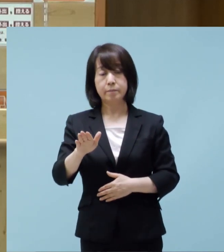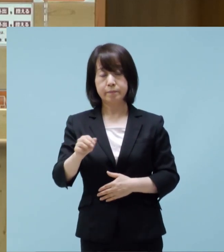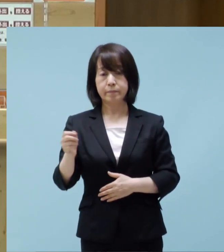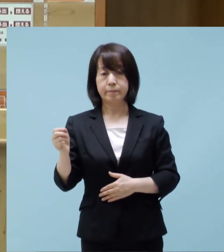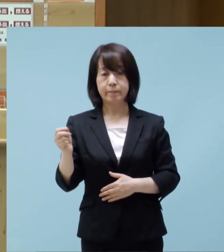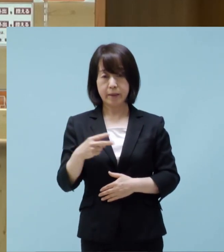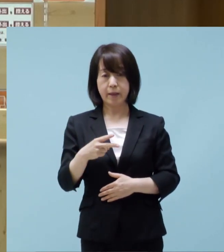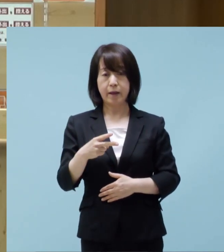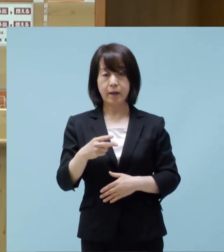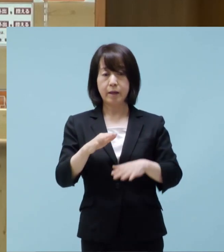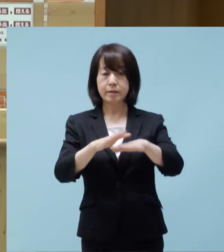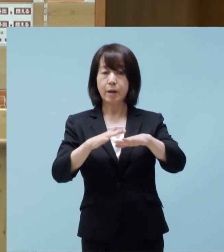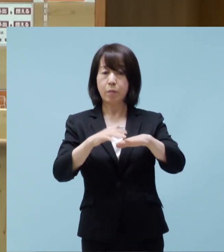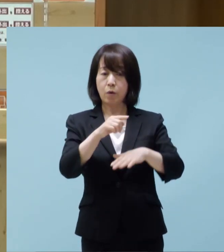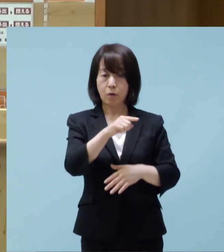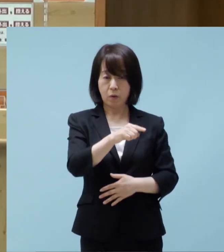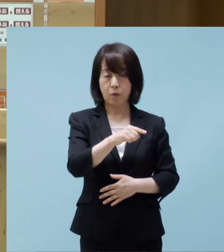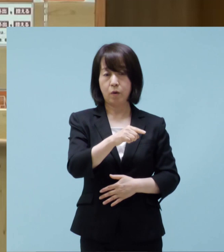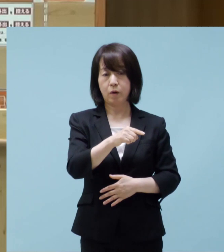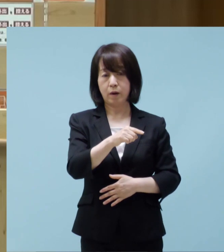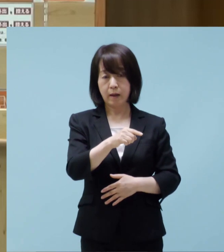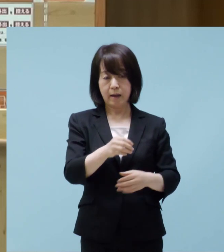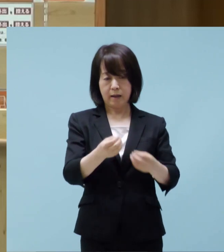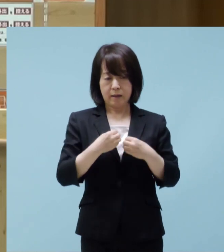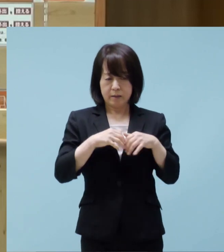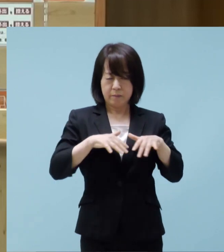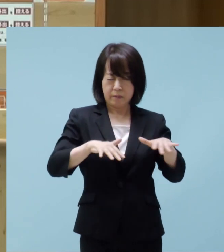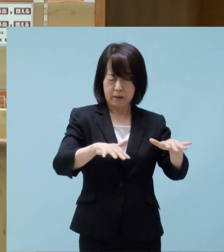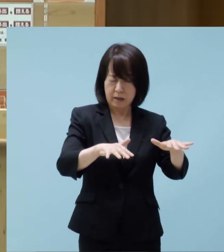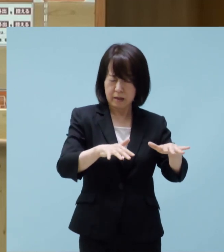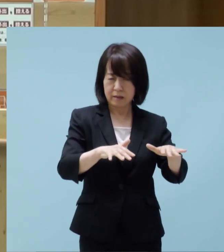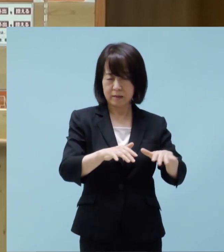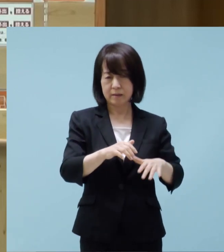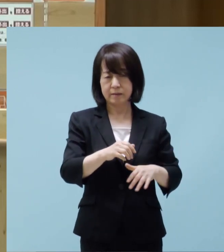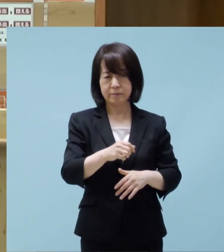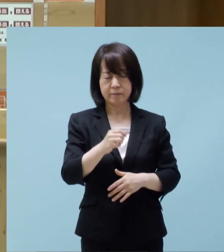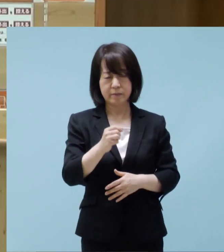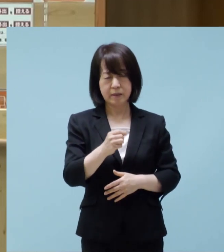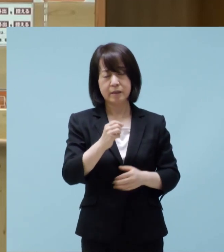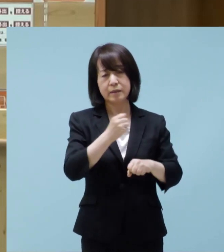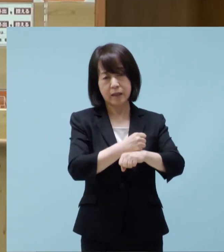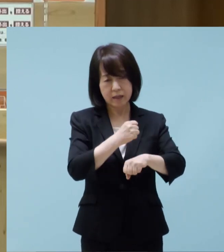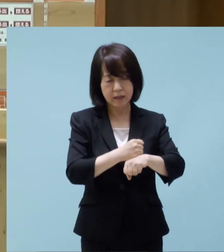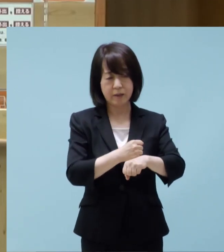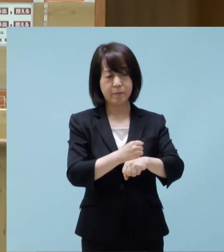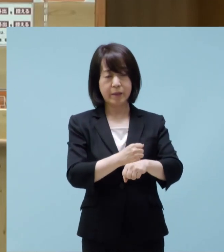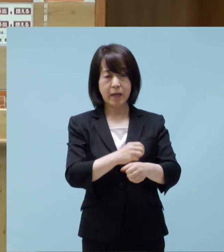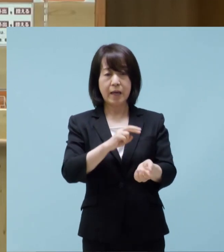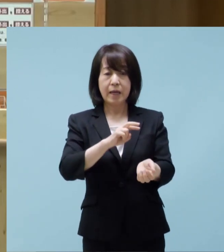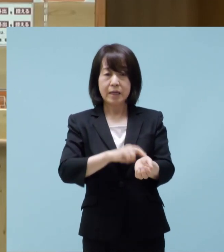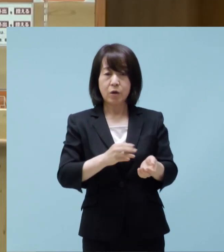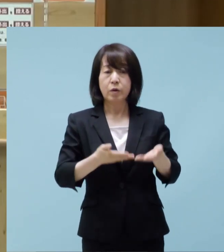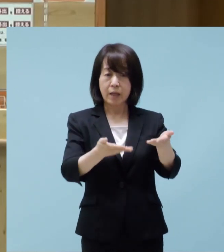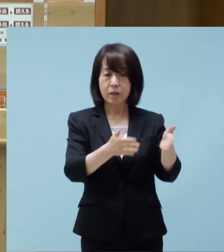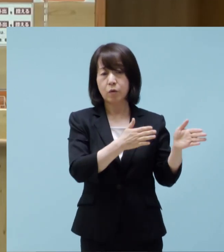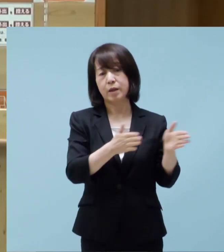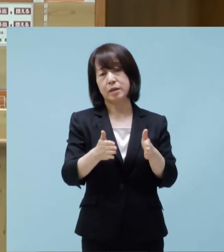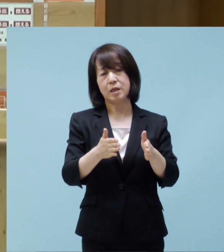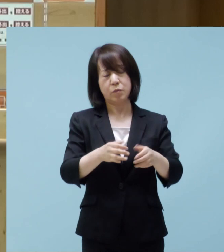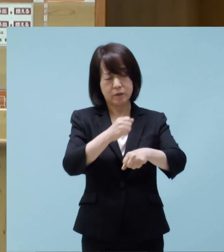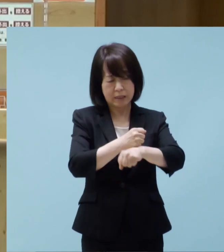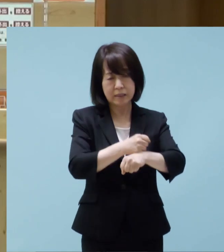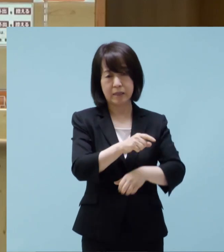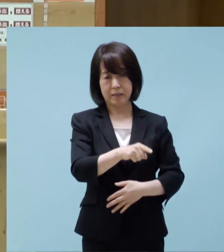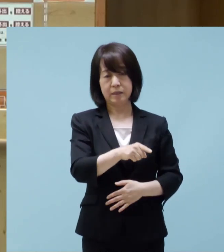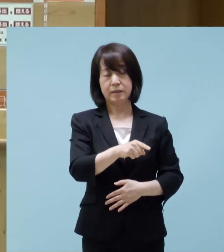幌がやはり感染状況厳しいと、また医療提供体制も厳しいと、さらにはそういった札幌と